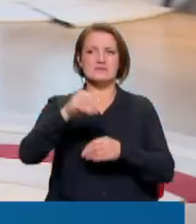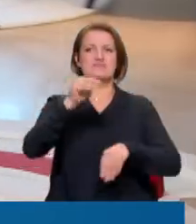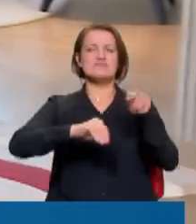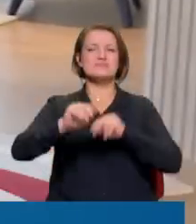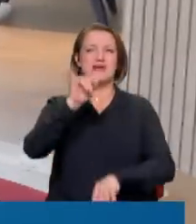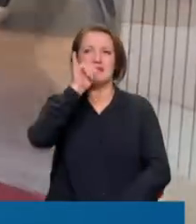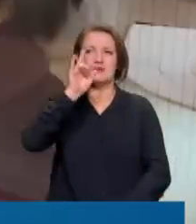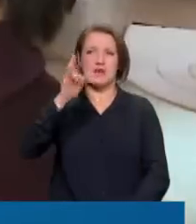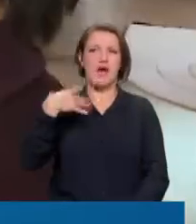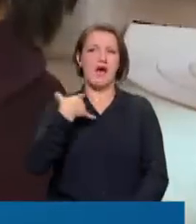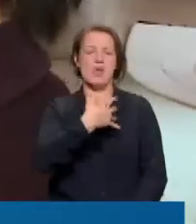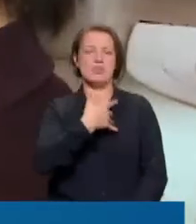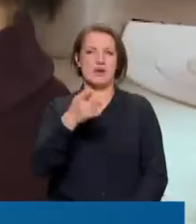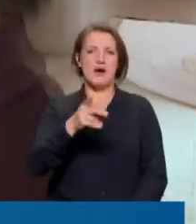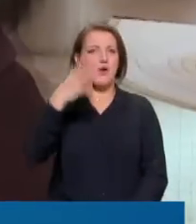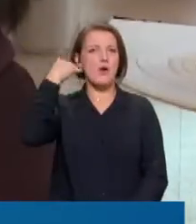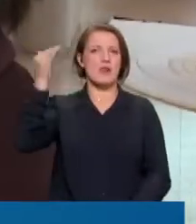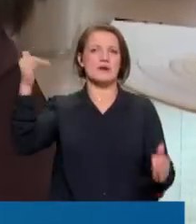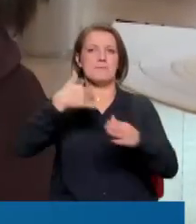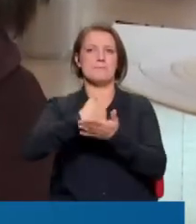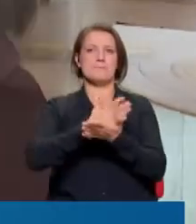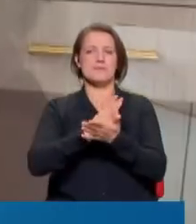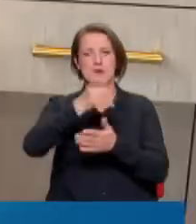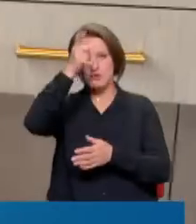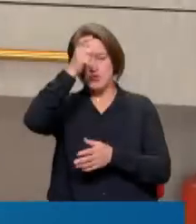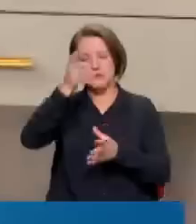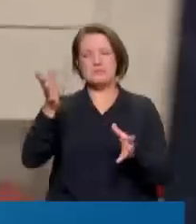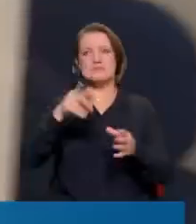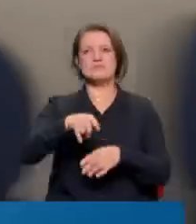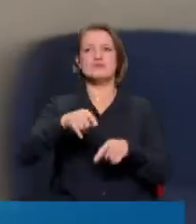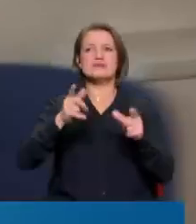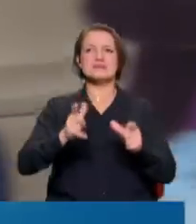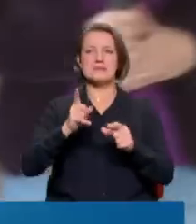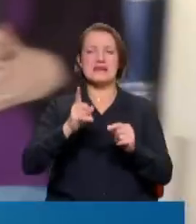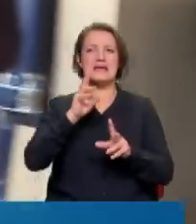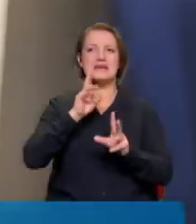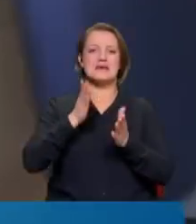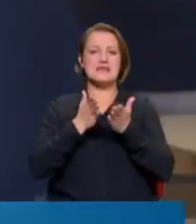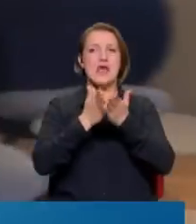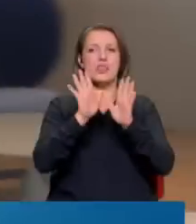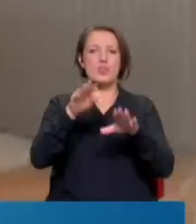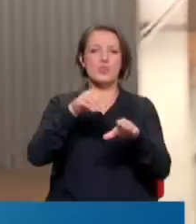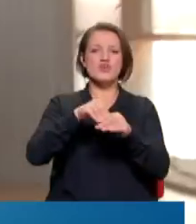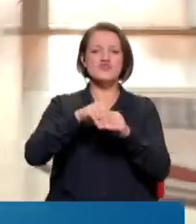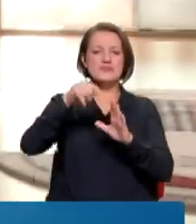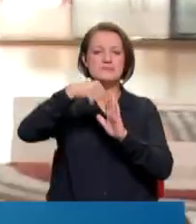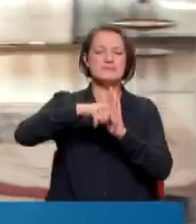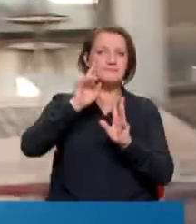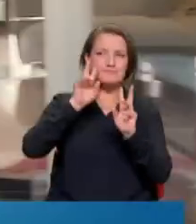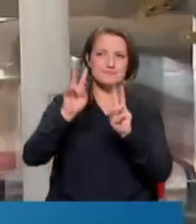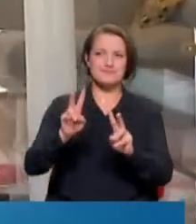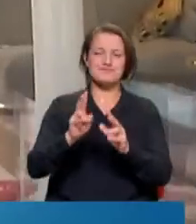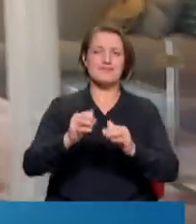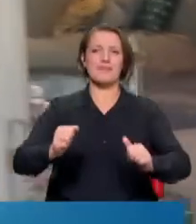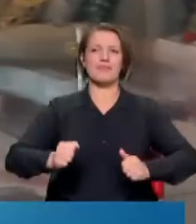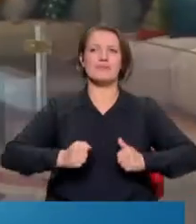dizaynı dış ana gövde hollandadan imalat Türkiye burası aslında bir yat ancak içeriğine baktığımızda